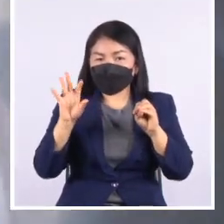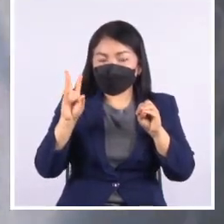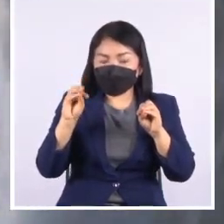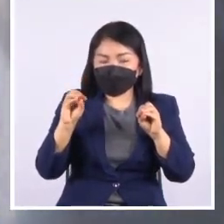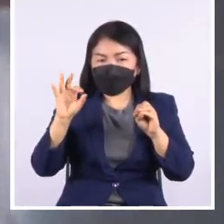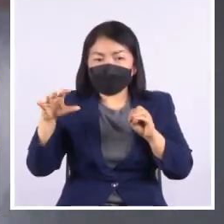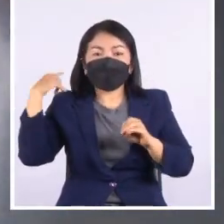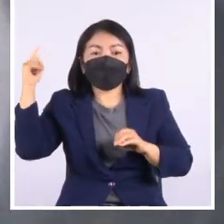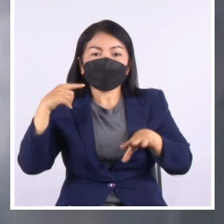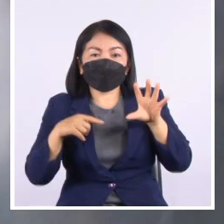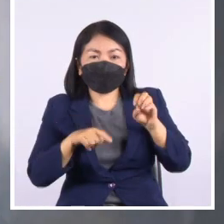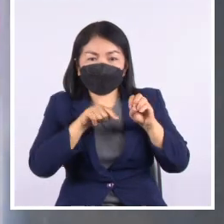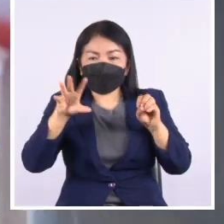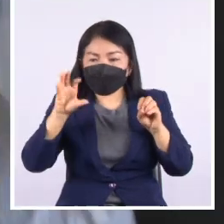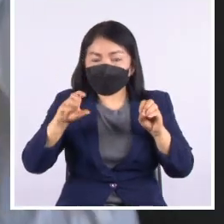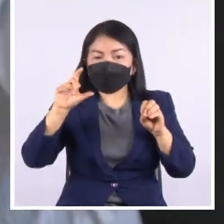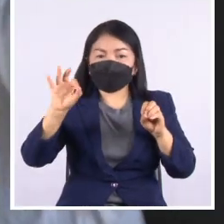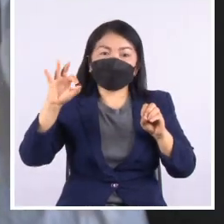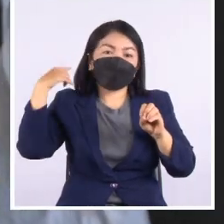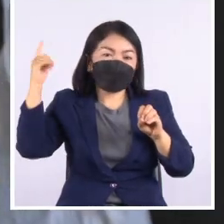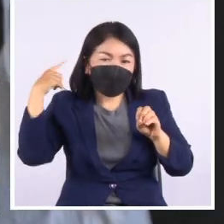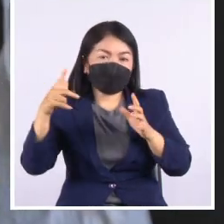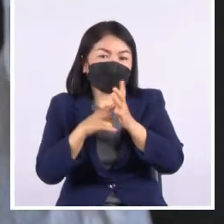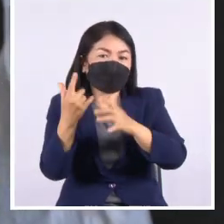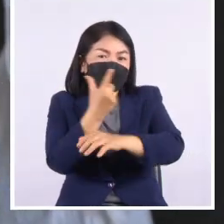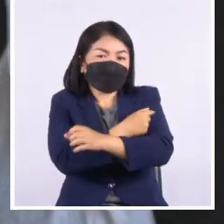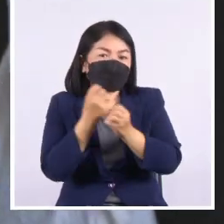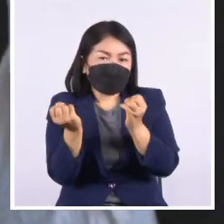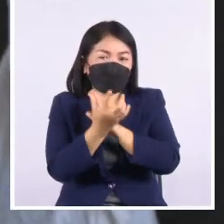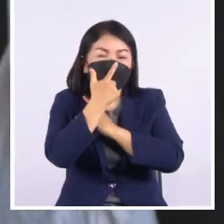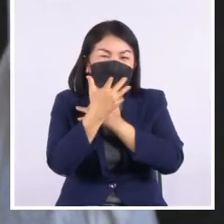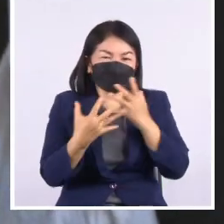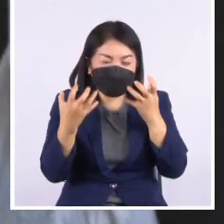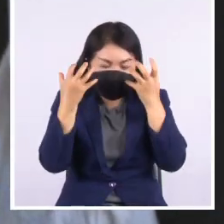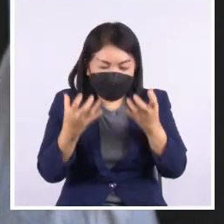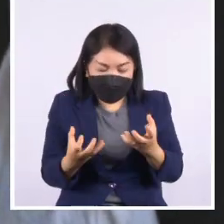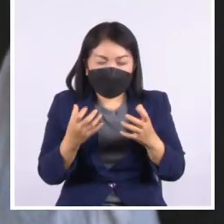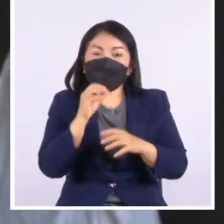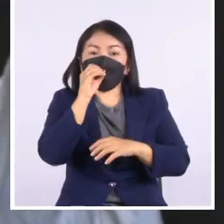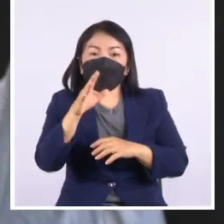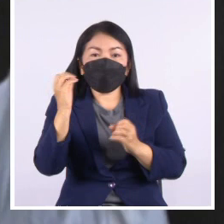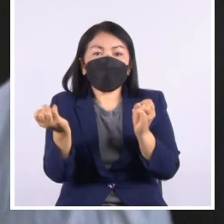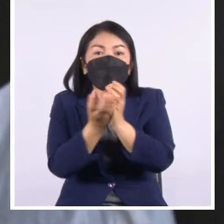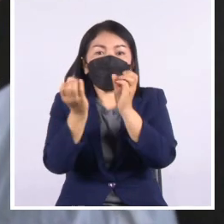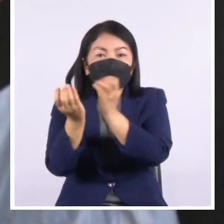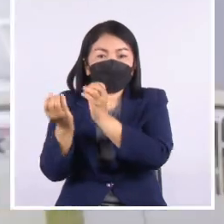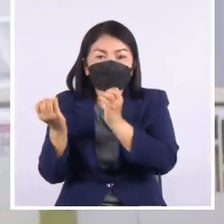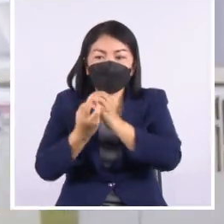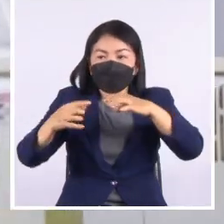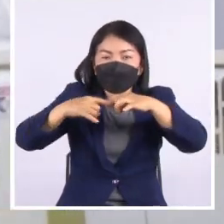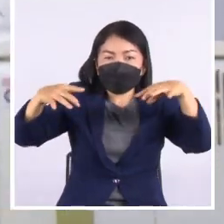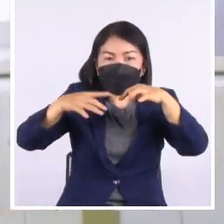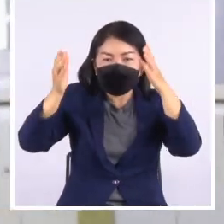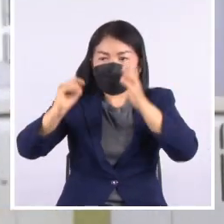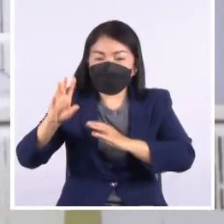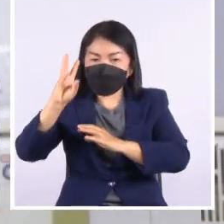ายุ 50-59 ปีครับด้าน TGA นะครับยังได้รับรายงานผู้รับวัคซีนแล้วเกิดผลข้างเคียงไม่พึงประสงค์ 6-7 ร